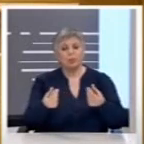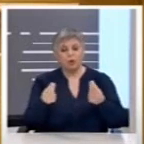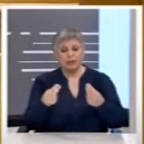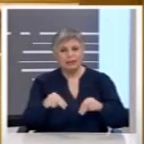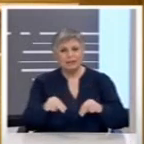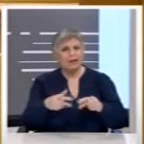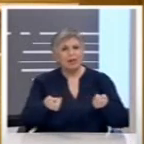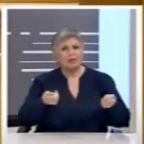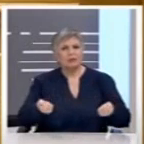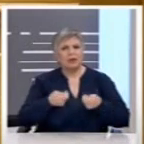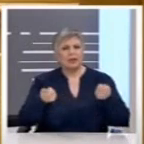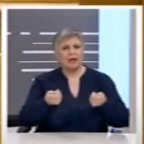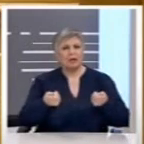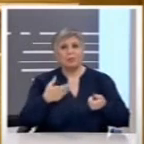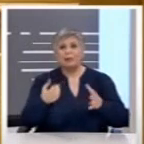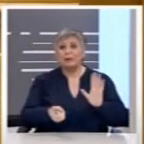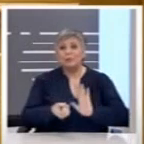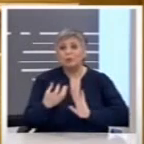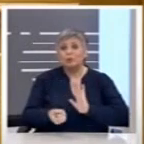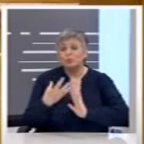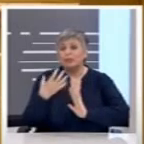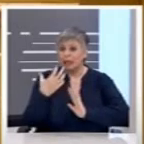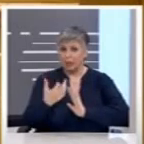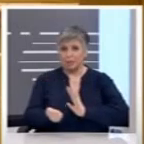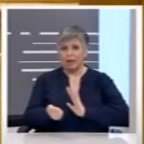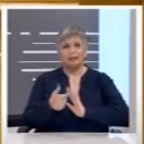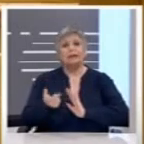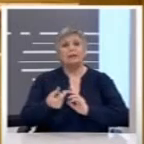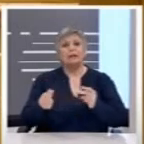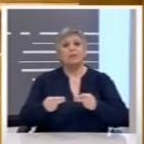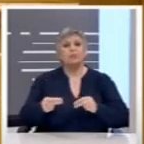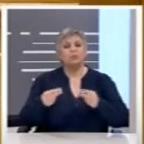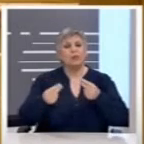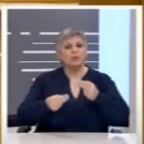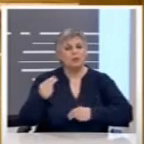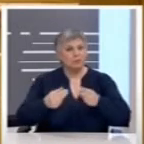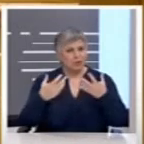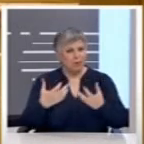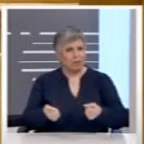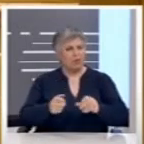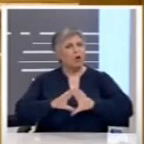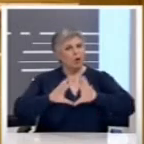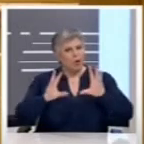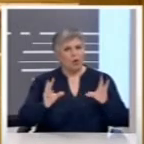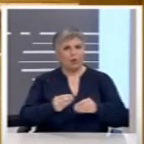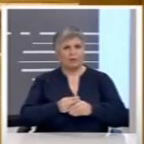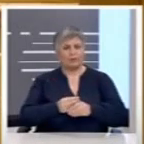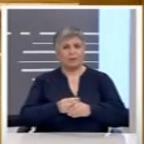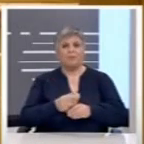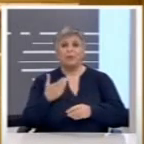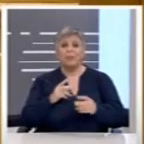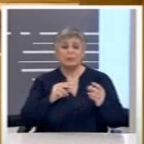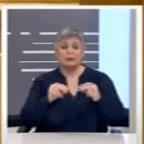σημερινές νέες δυνατότητες αλλά και τα προβλήματα που ανακύπτουν, να συζητήσουμε για την Τελωνιακή Ένωση και την